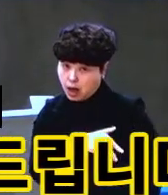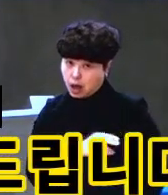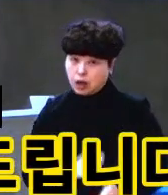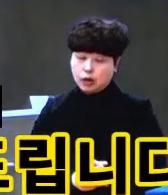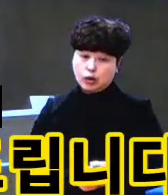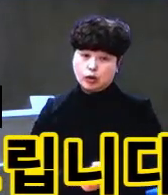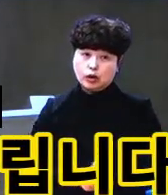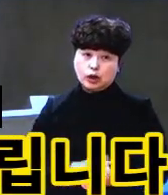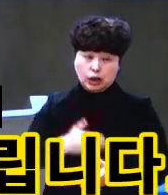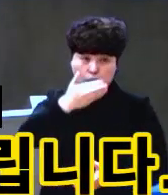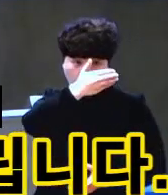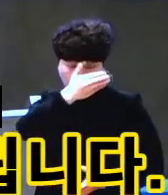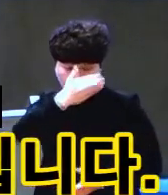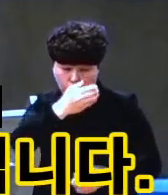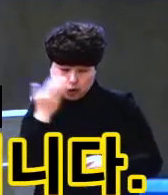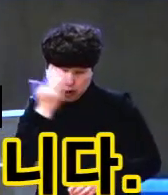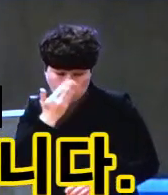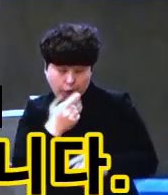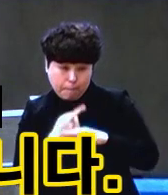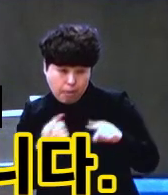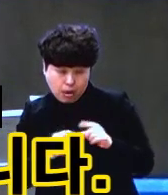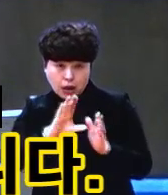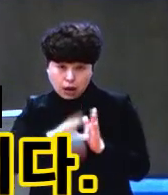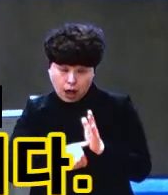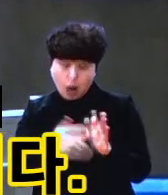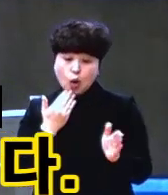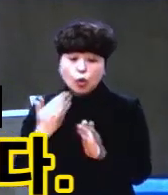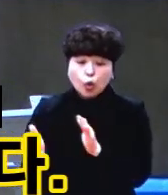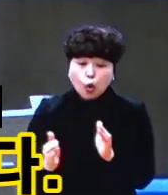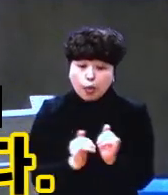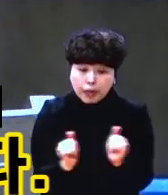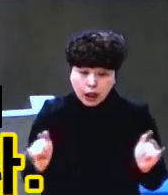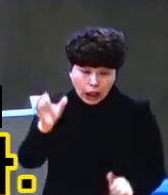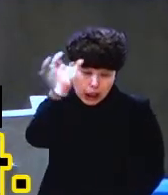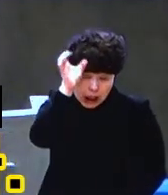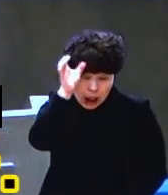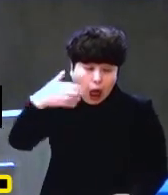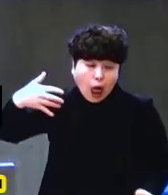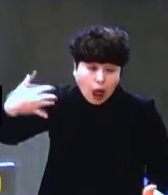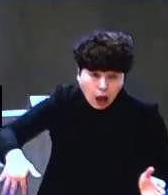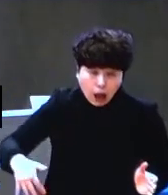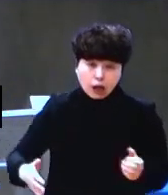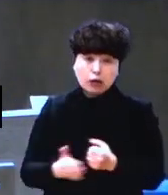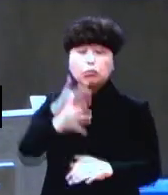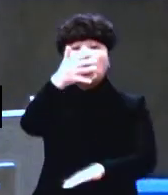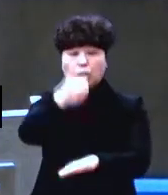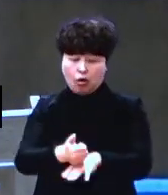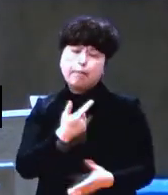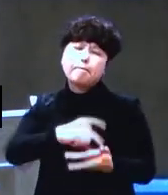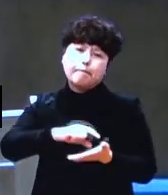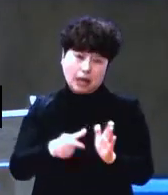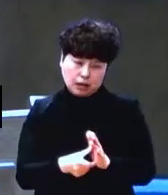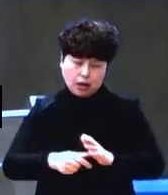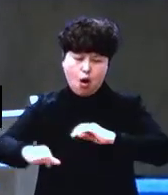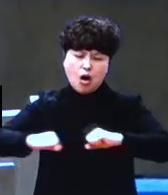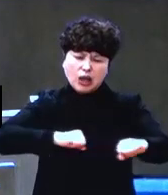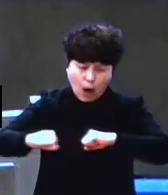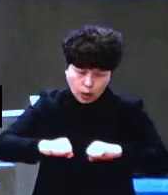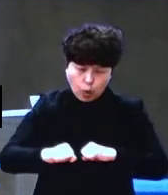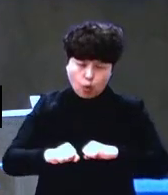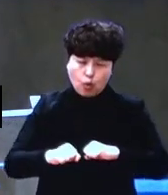종합총영도 평가에서도 도민의 기대에 닿지 못하는 결과가 나온 만큼